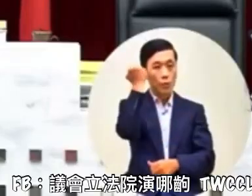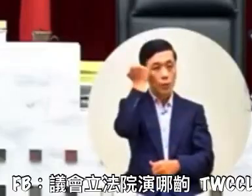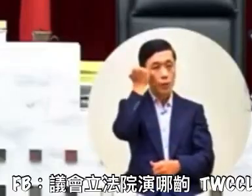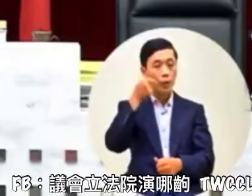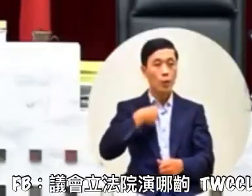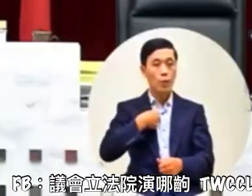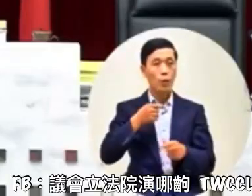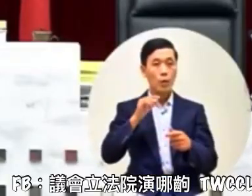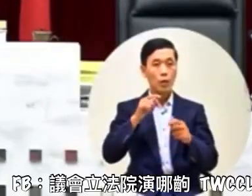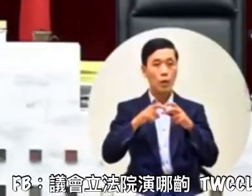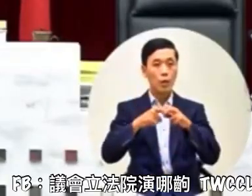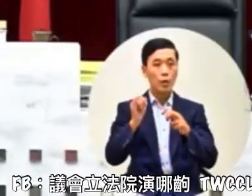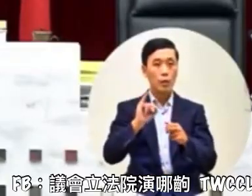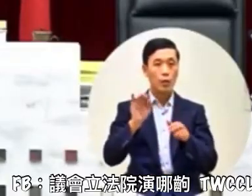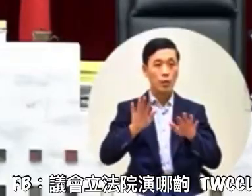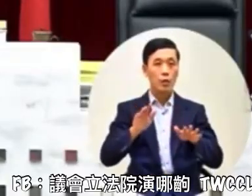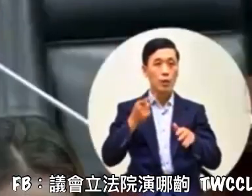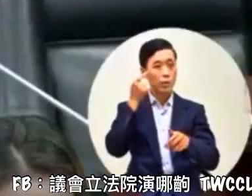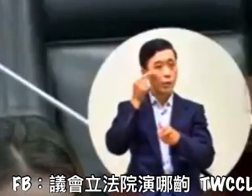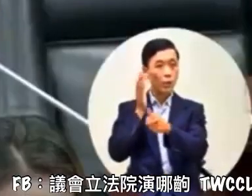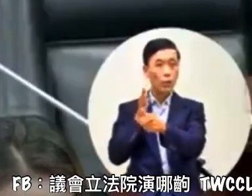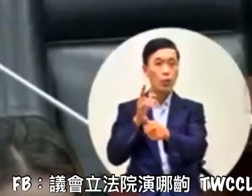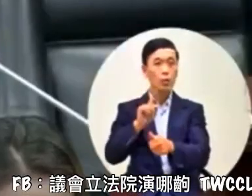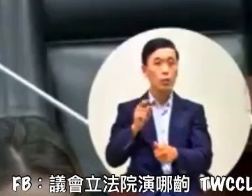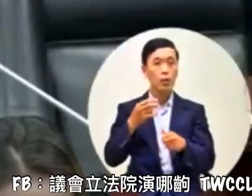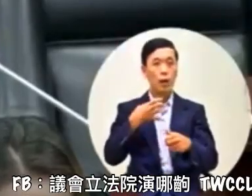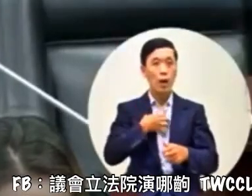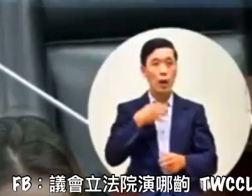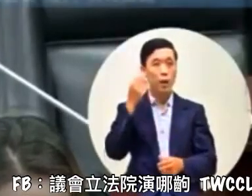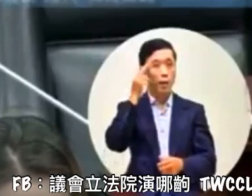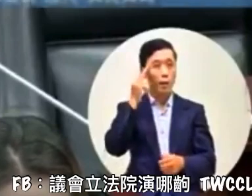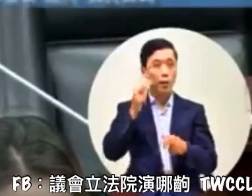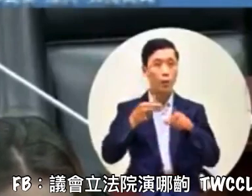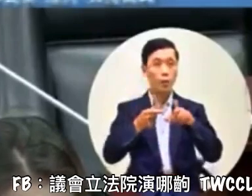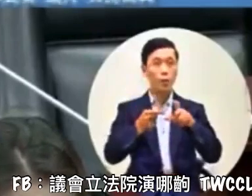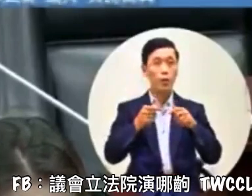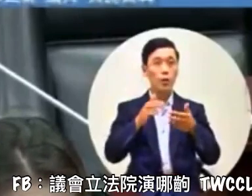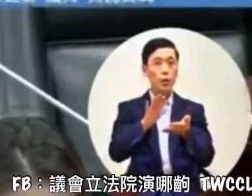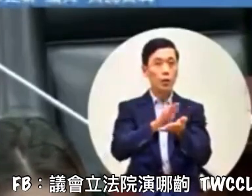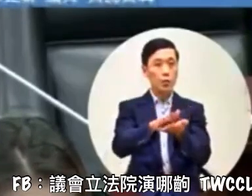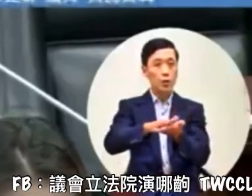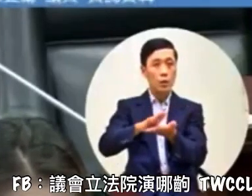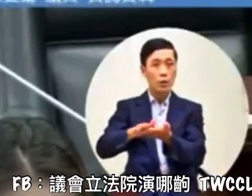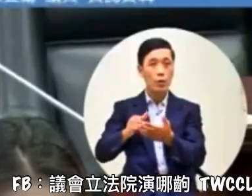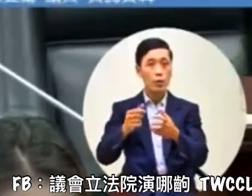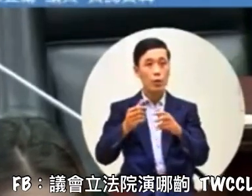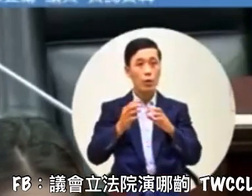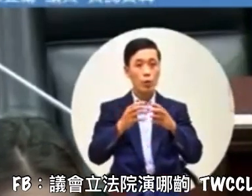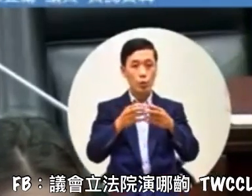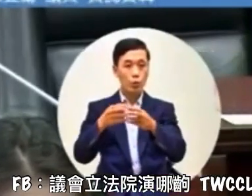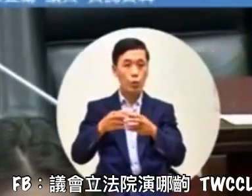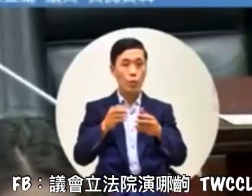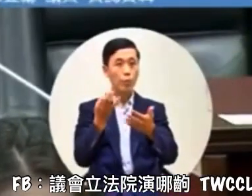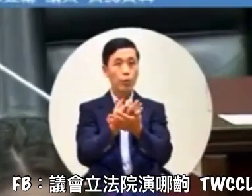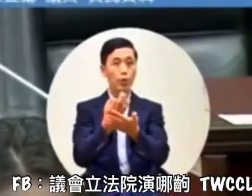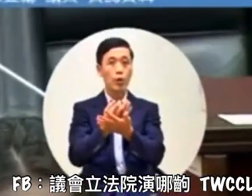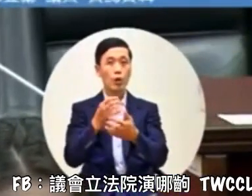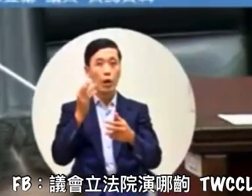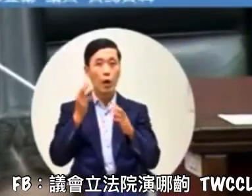本溪里亚族吼，即卖要来请教一下，就是咱阿莲区清洁队队员不足的问题吼。咱来看啦，咱阿